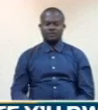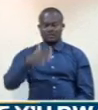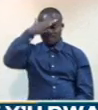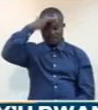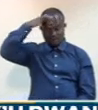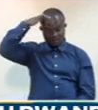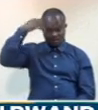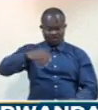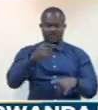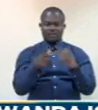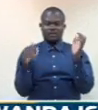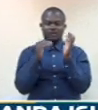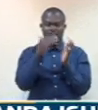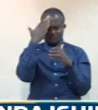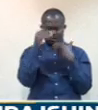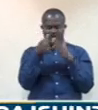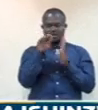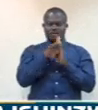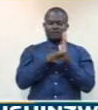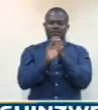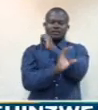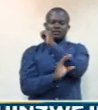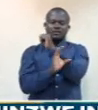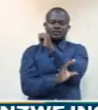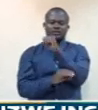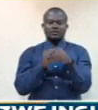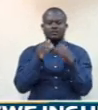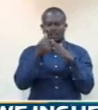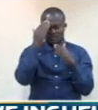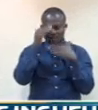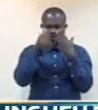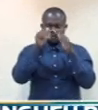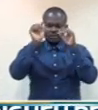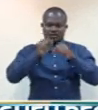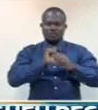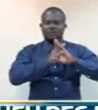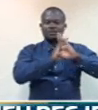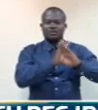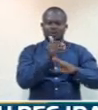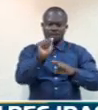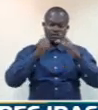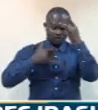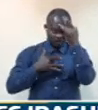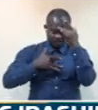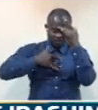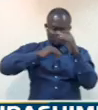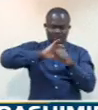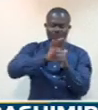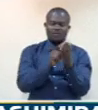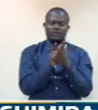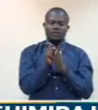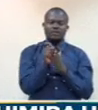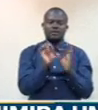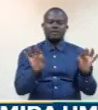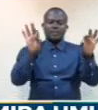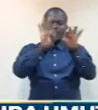byaratuvunye ariko kubera gahunda y'igihugu kugira ngo tubashe kurwanya iki cyorezo cya coronavirus byabaye ngombwa ko